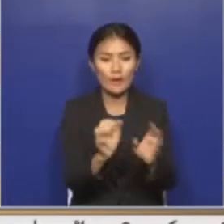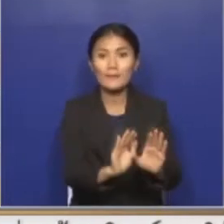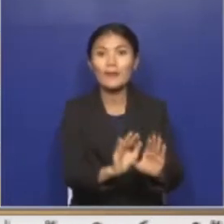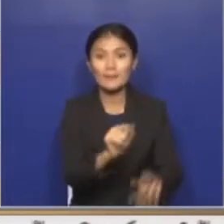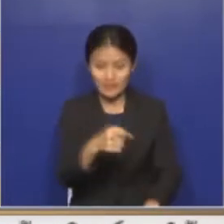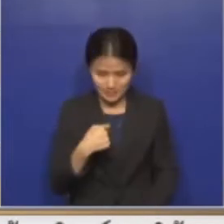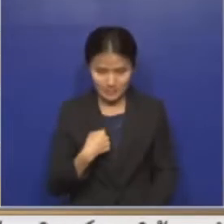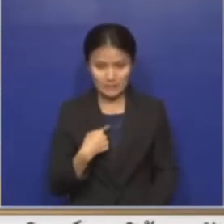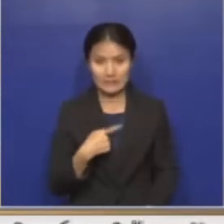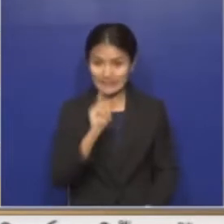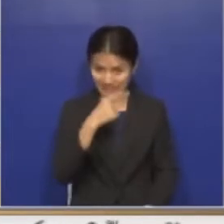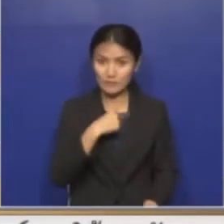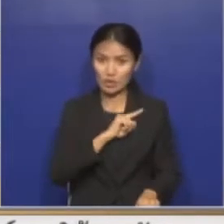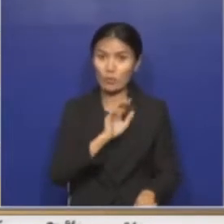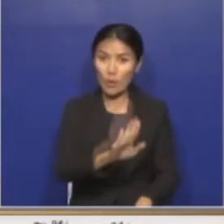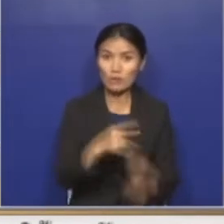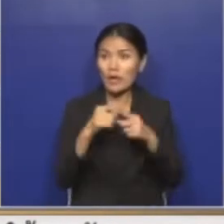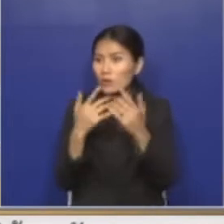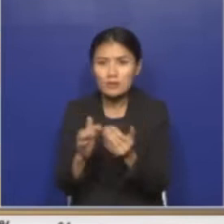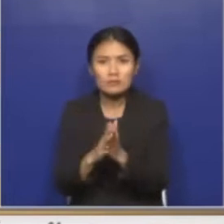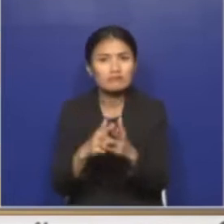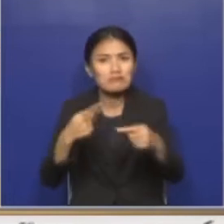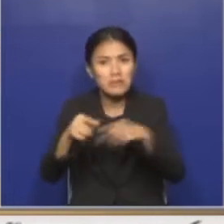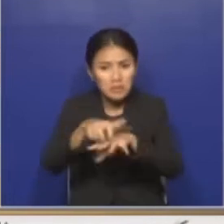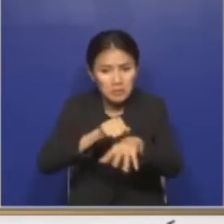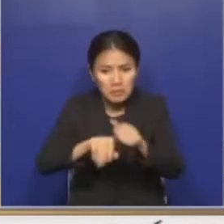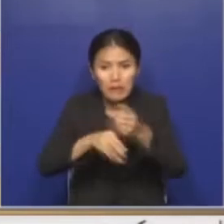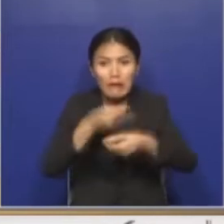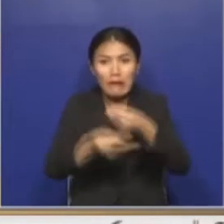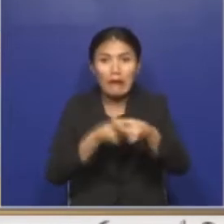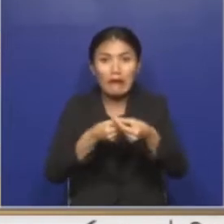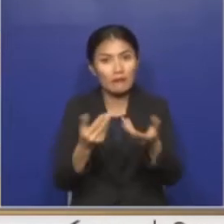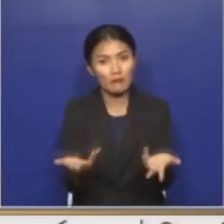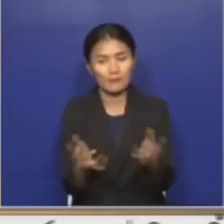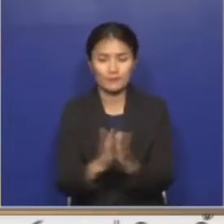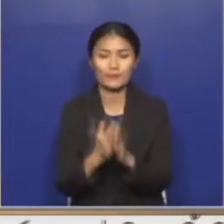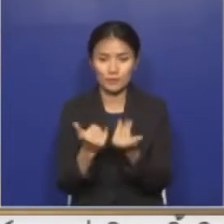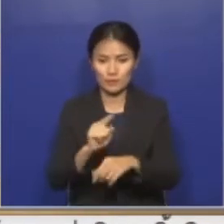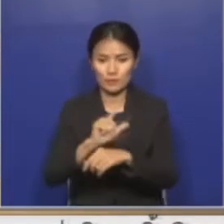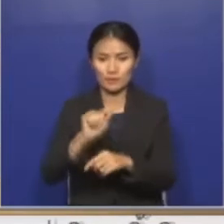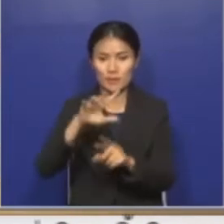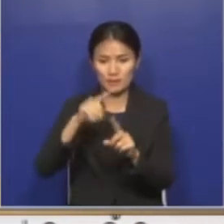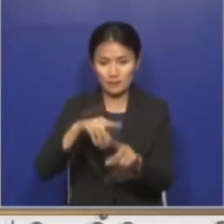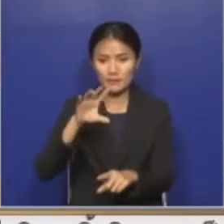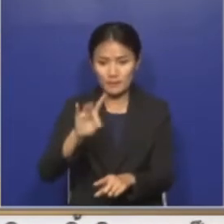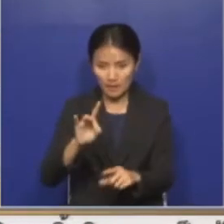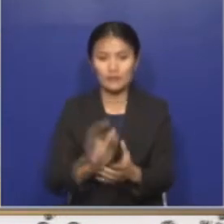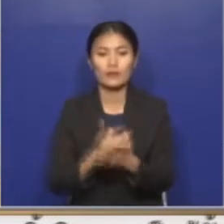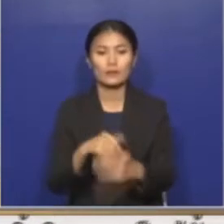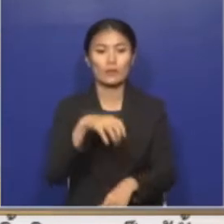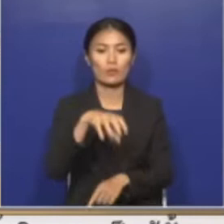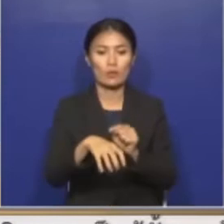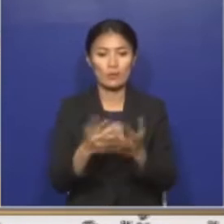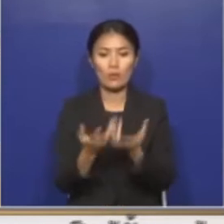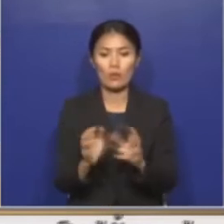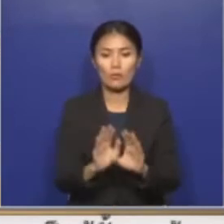ขายถุงมือยางนะครับอยู่ๆวันที่ 25สิงหาคมครับองค์การคลังสินค้าเนี่ยก็ไปขาย